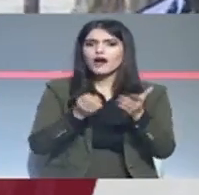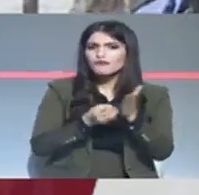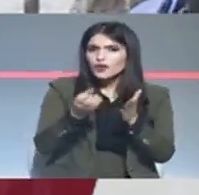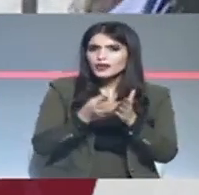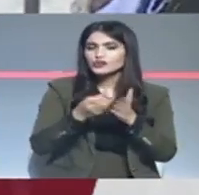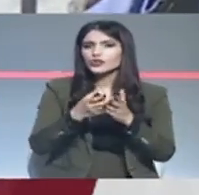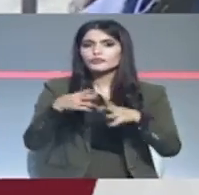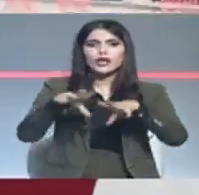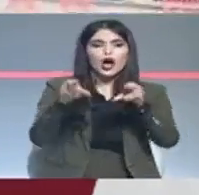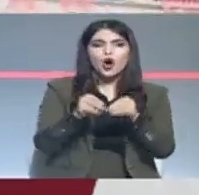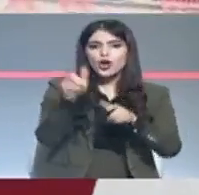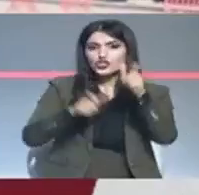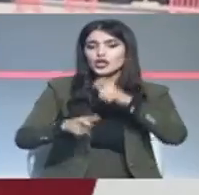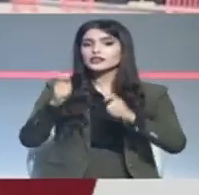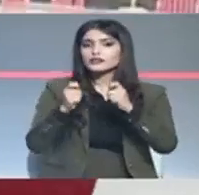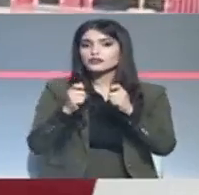يقولوا